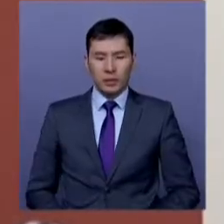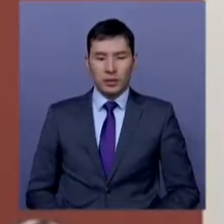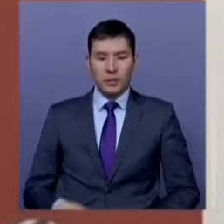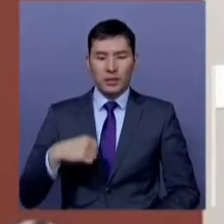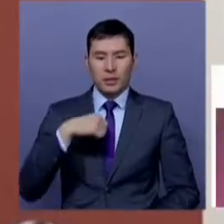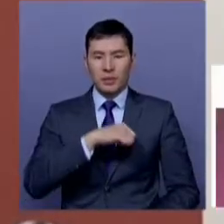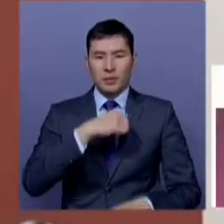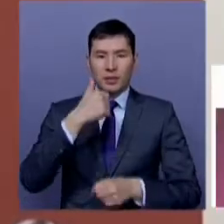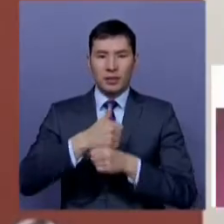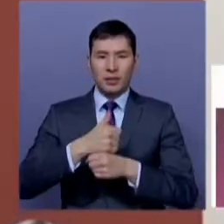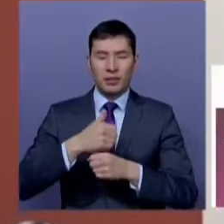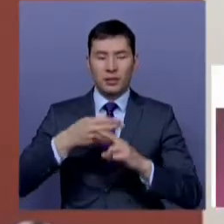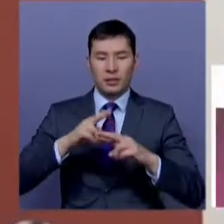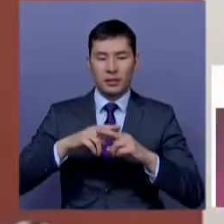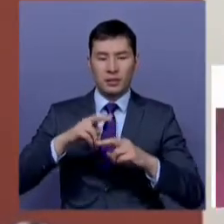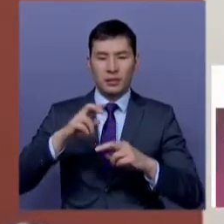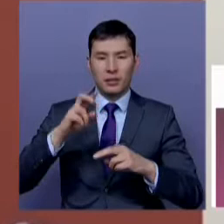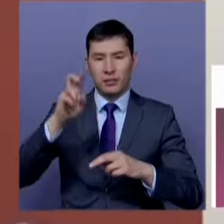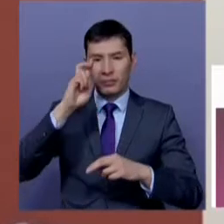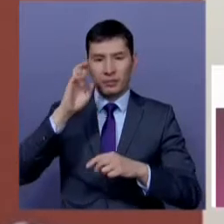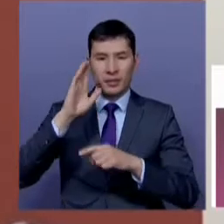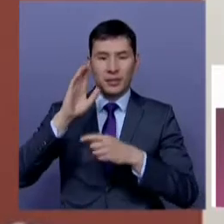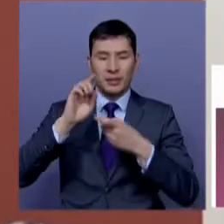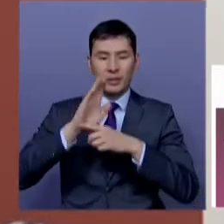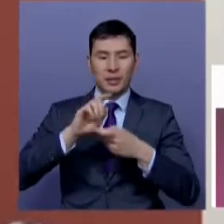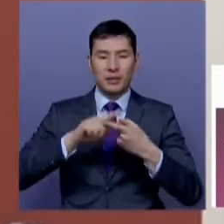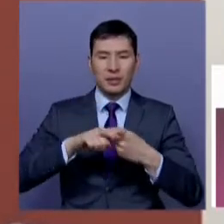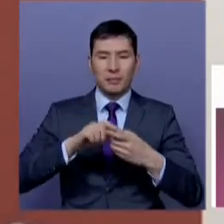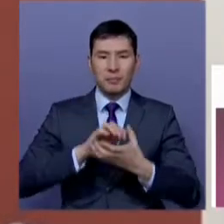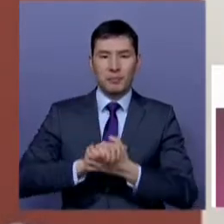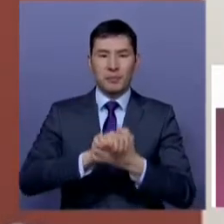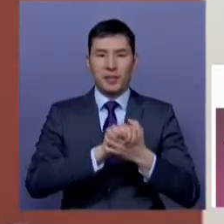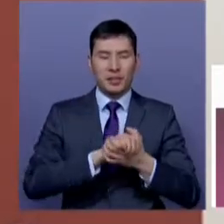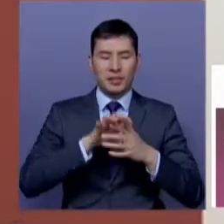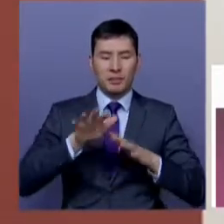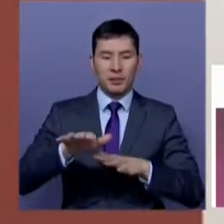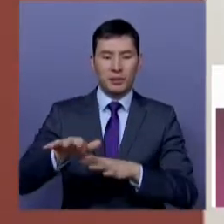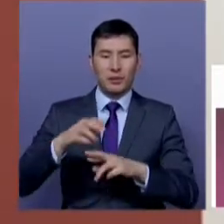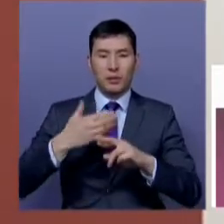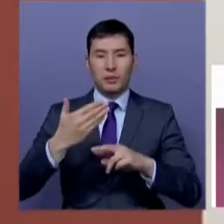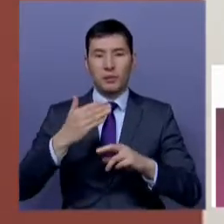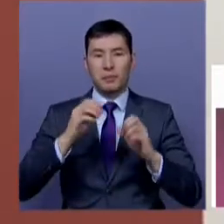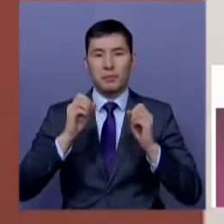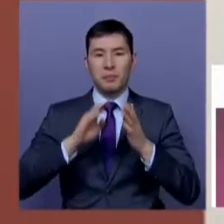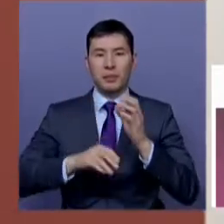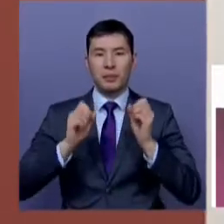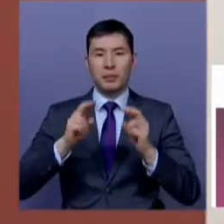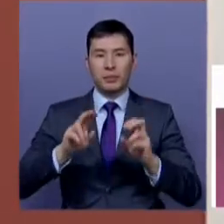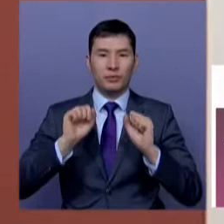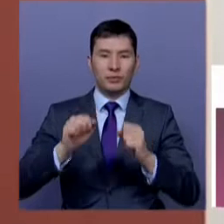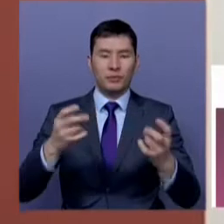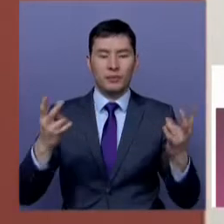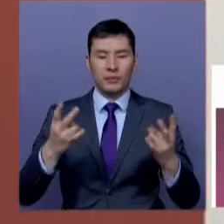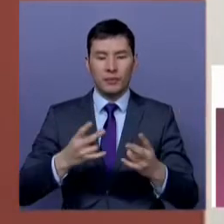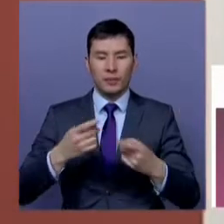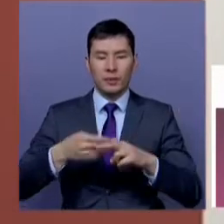Заң жобасының ең басты артықшылығы шеру қатысушысы болып табылмайтын өзге азаматтардың қауіпсіздігін қамтамасыз ету болып табылады. Сондықтан ұйымдастырушы, жергілікті атқарушы билік,